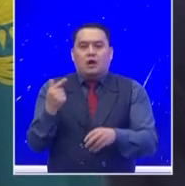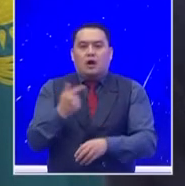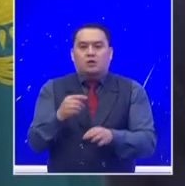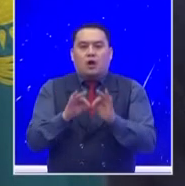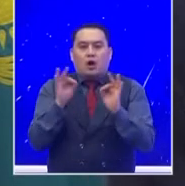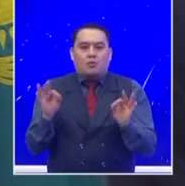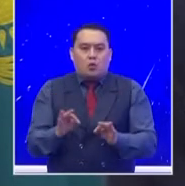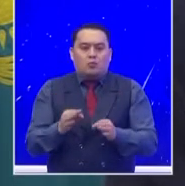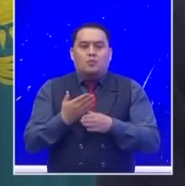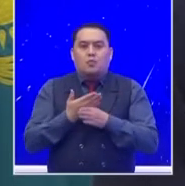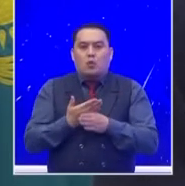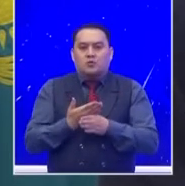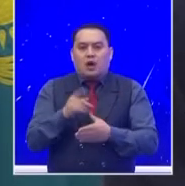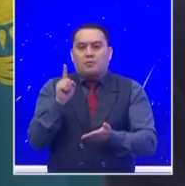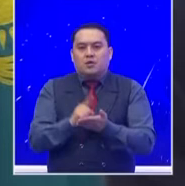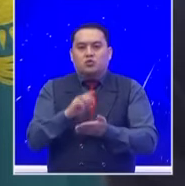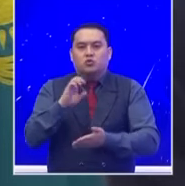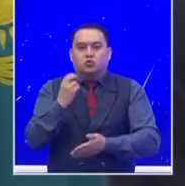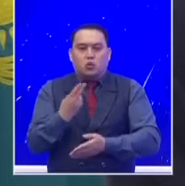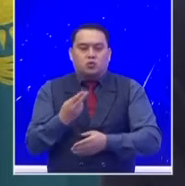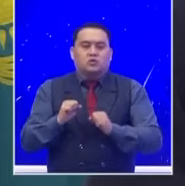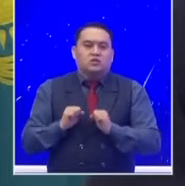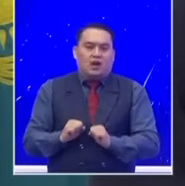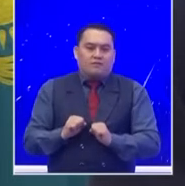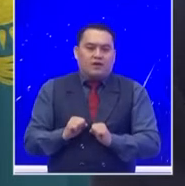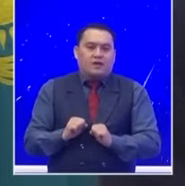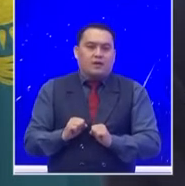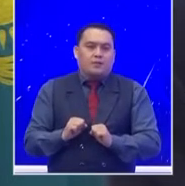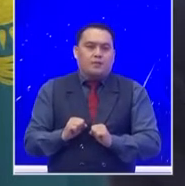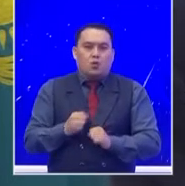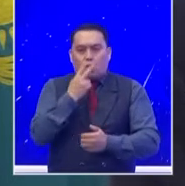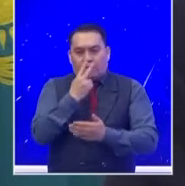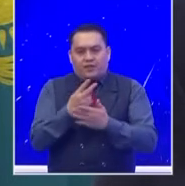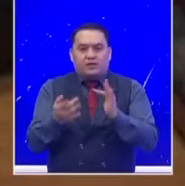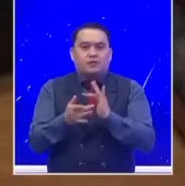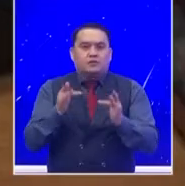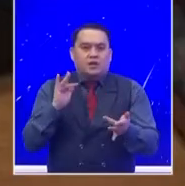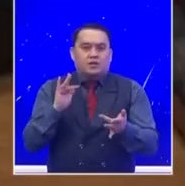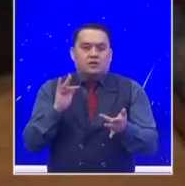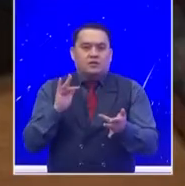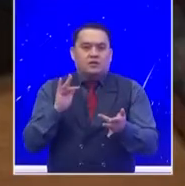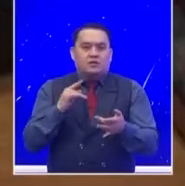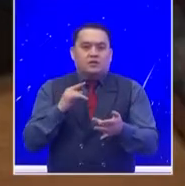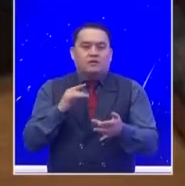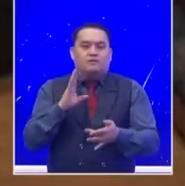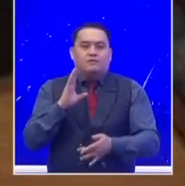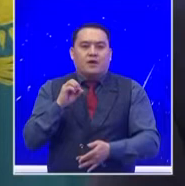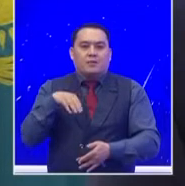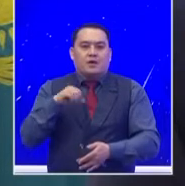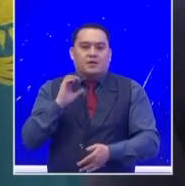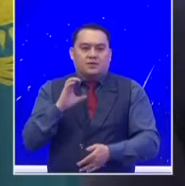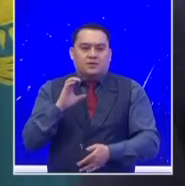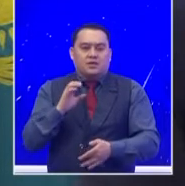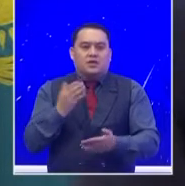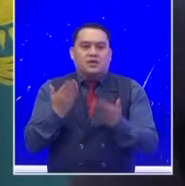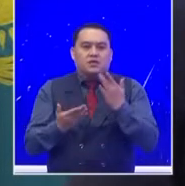объема медицинской помощи и обязательно социального медицинского страхования, вы можете увидеть на сайте fms.kz. Если нет